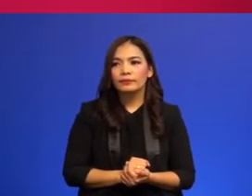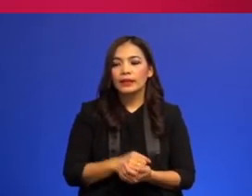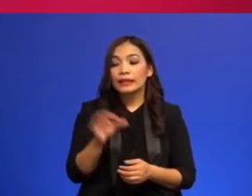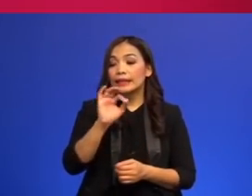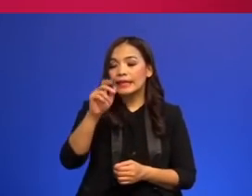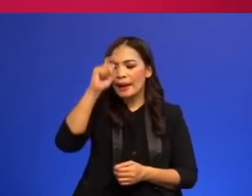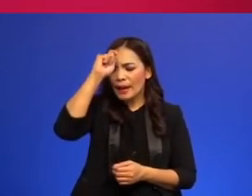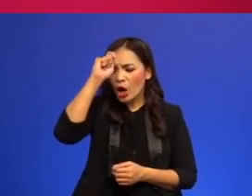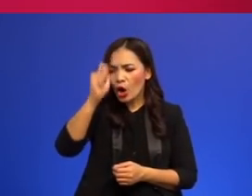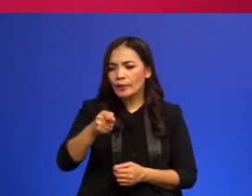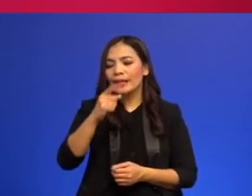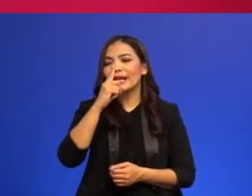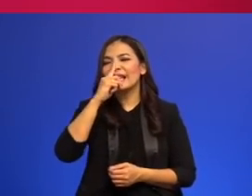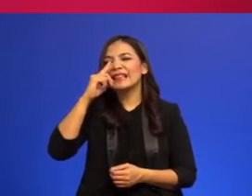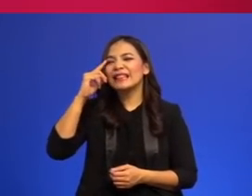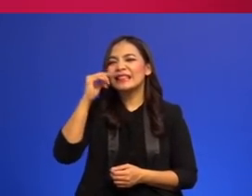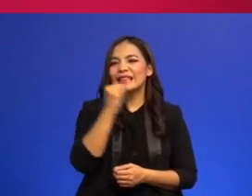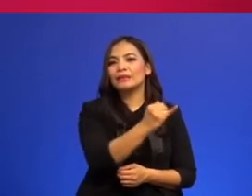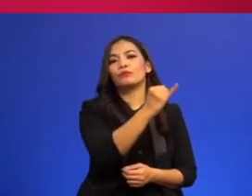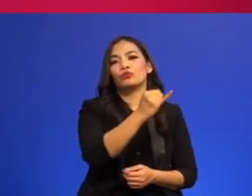bilang nyipu hao.